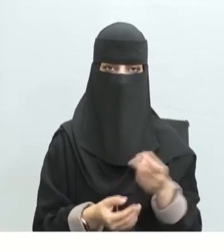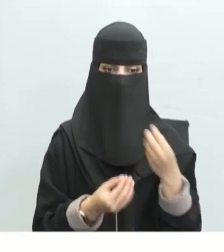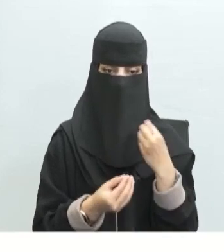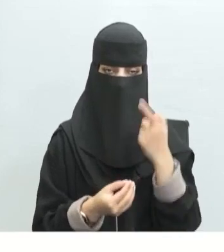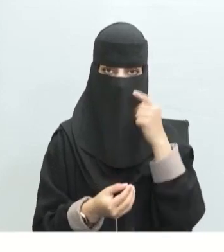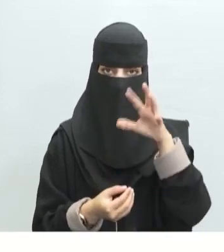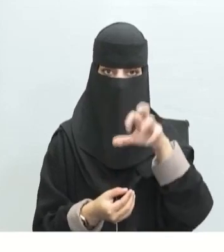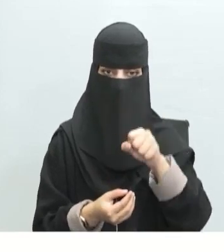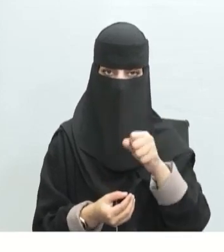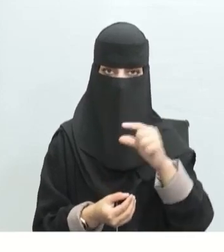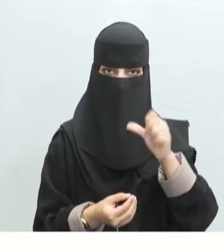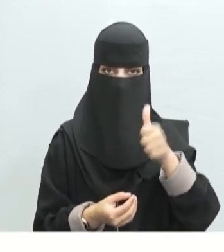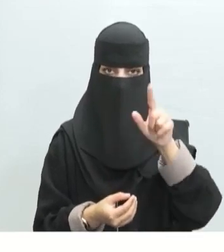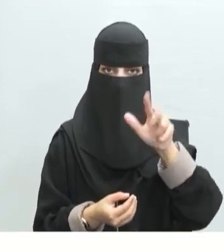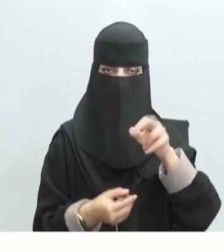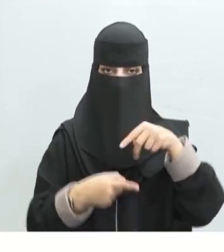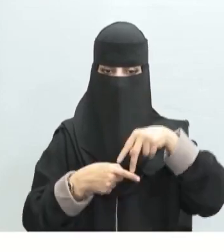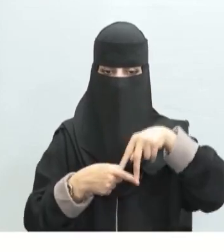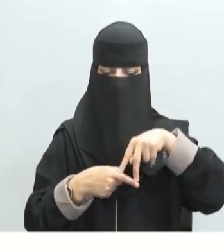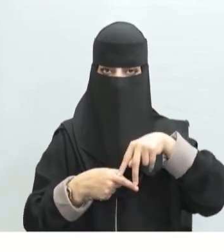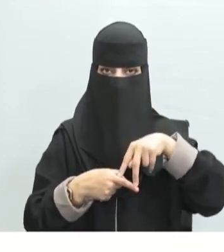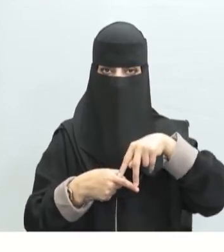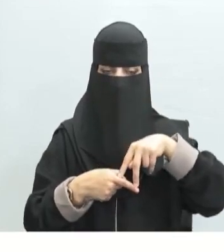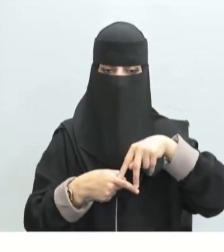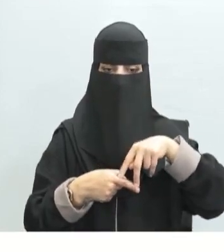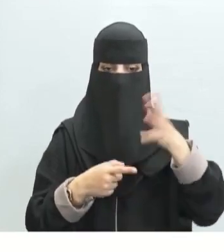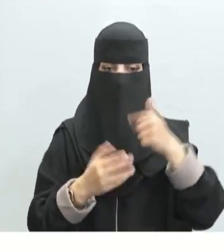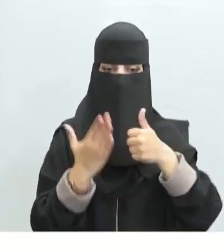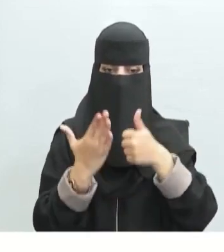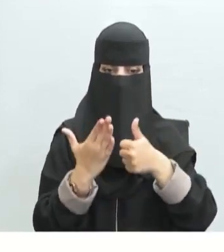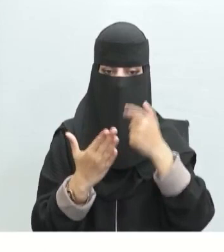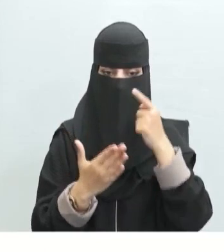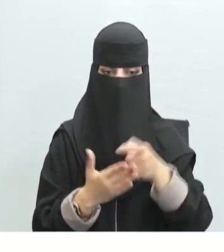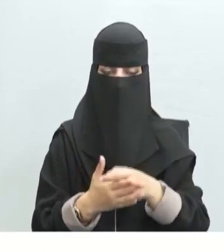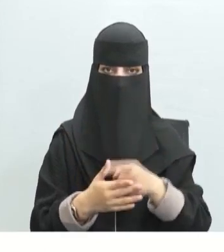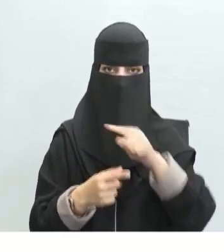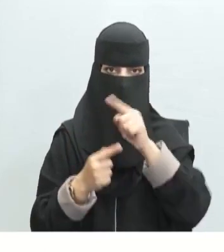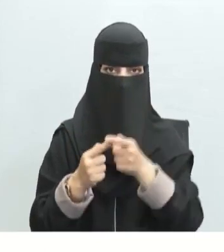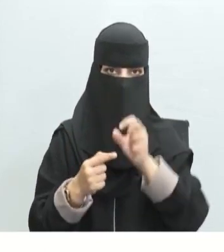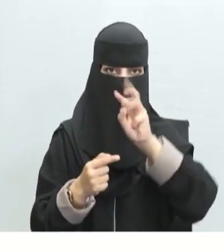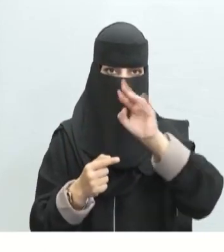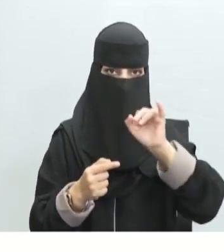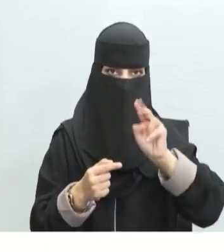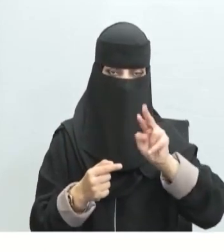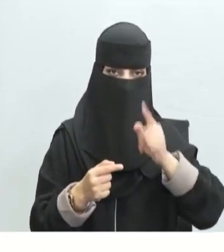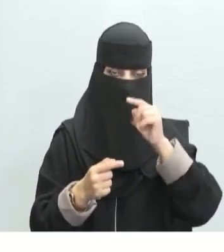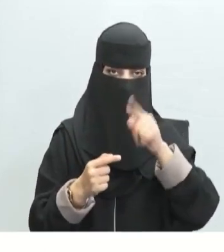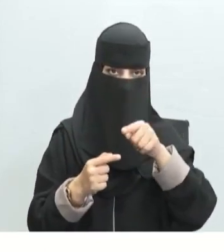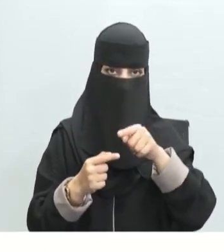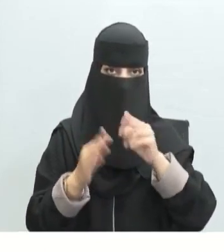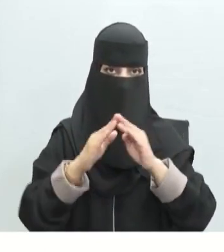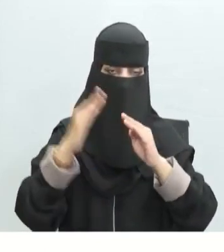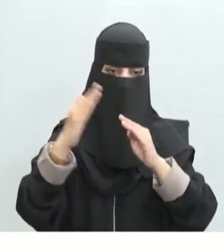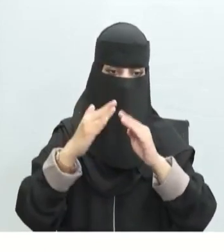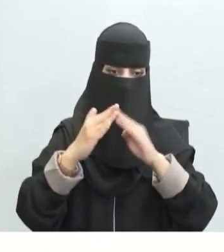اوجد قيم الدوال المثلثيه للست للزوايا للزاويه يتا اذا علمت ان المقابل للزاويه